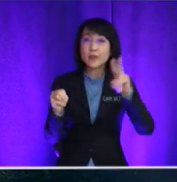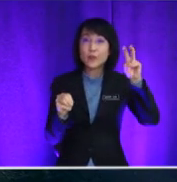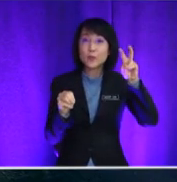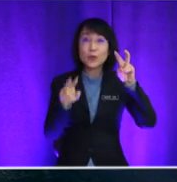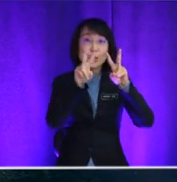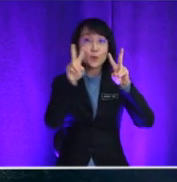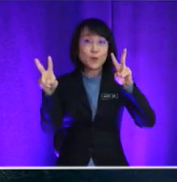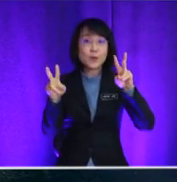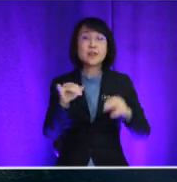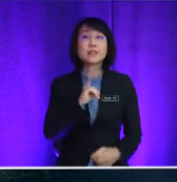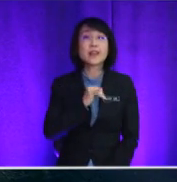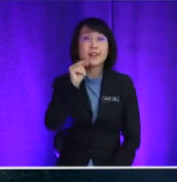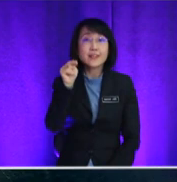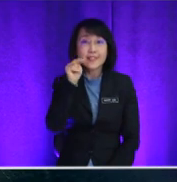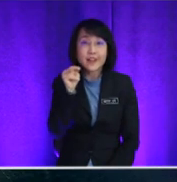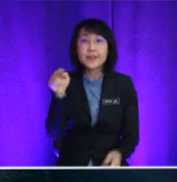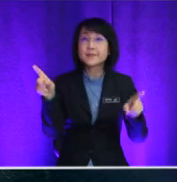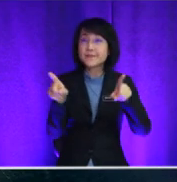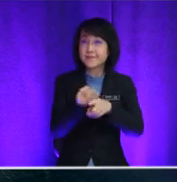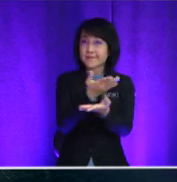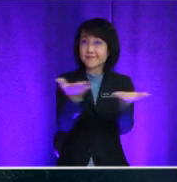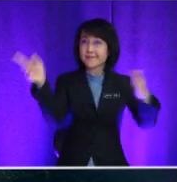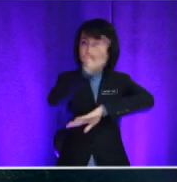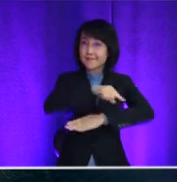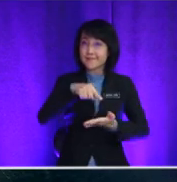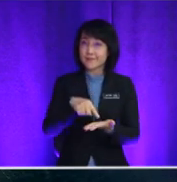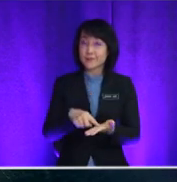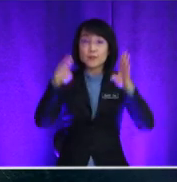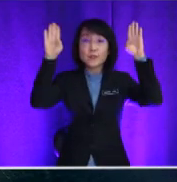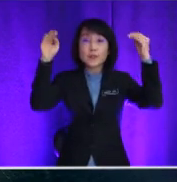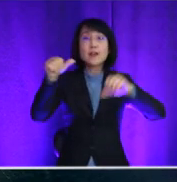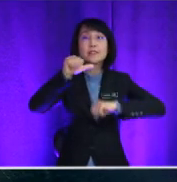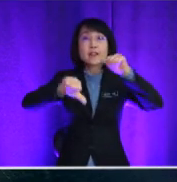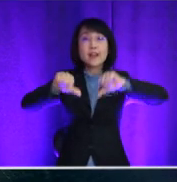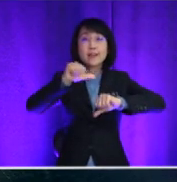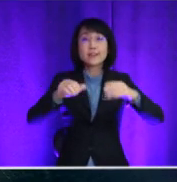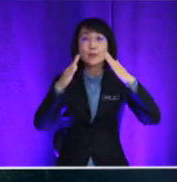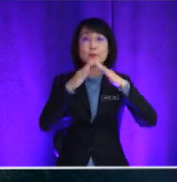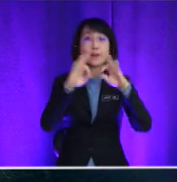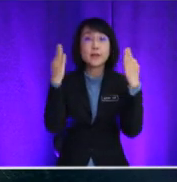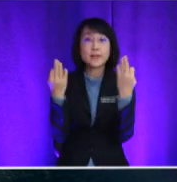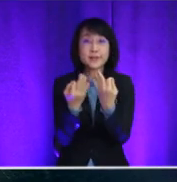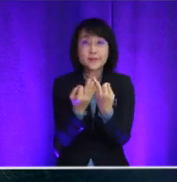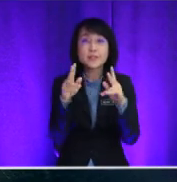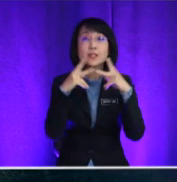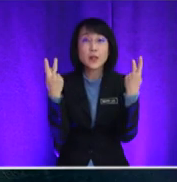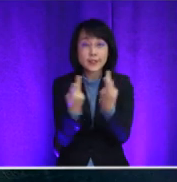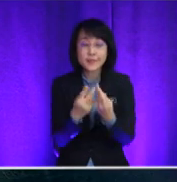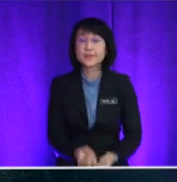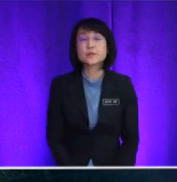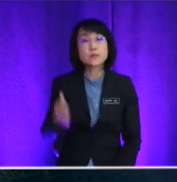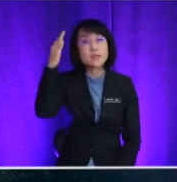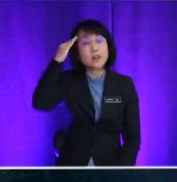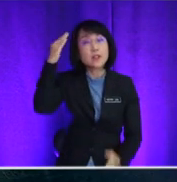saya ini sakit bersama-sama dengan Anda hari ini bagi mata pelajaran sains rumah tangga untuk mengetahui dengan lebih lanjut Apakah